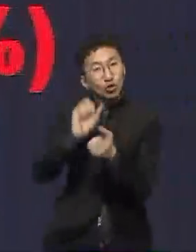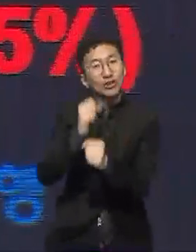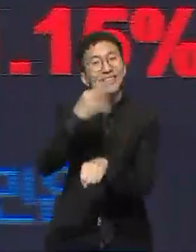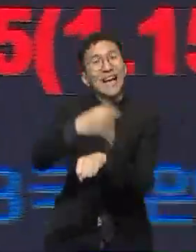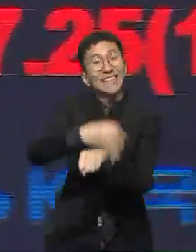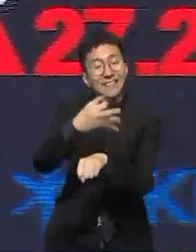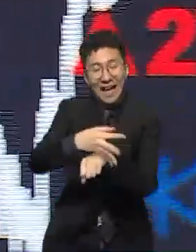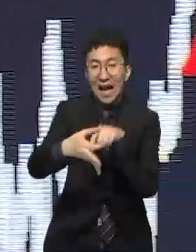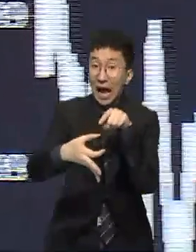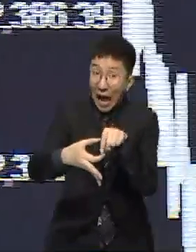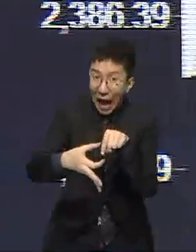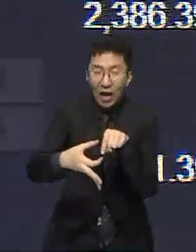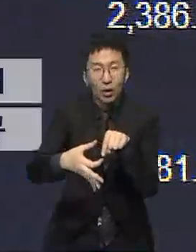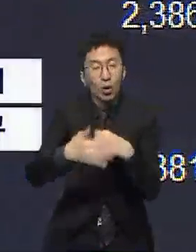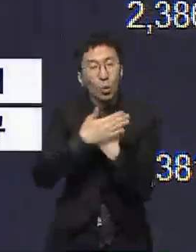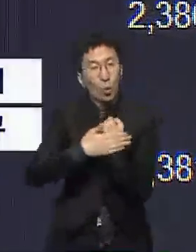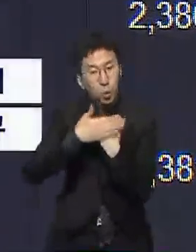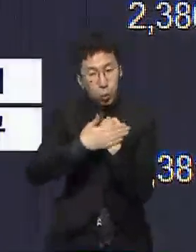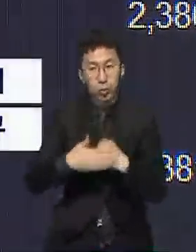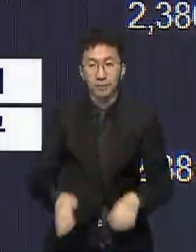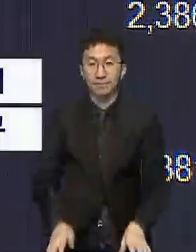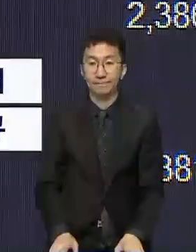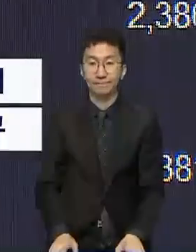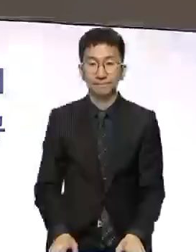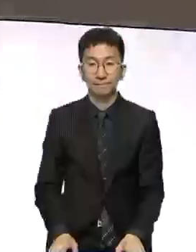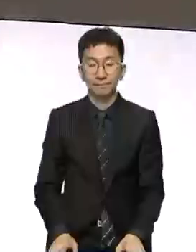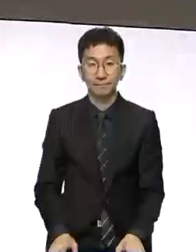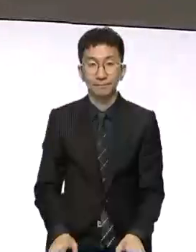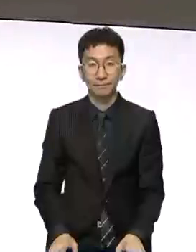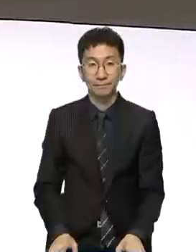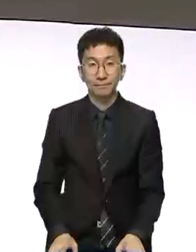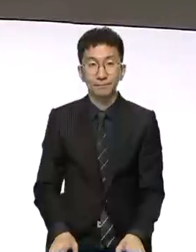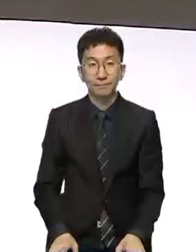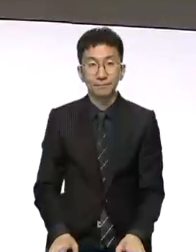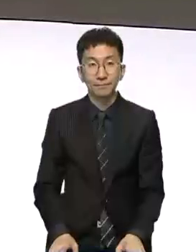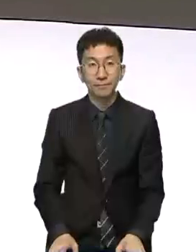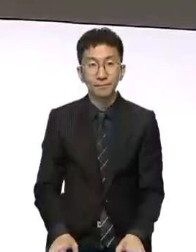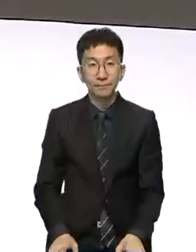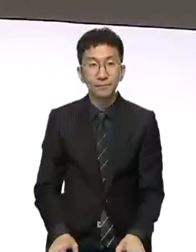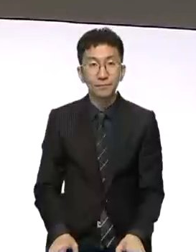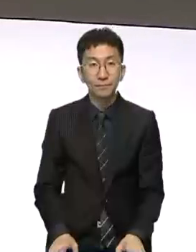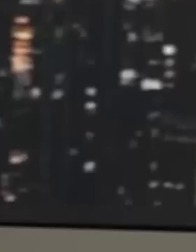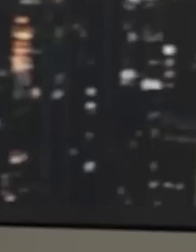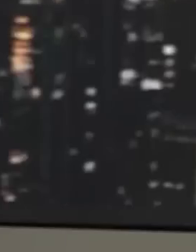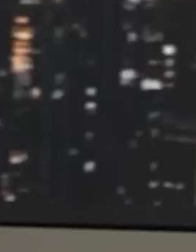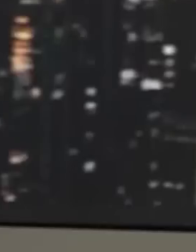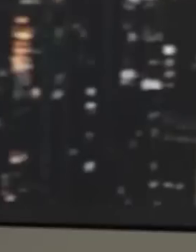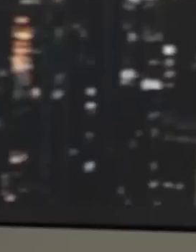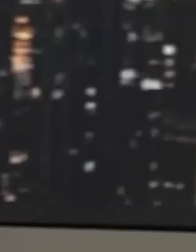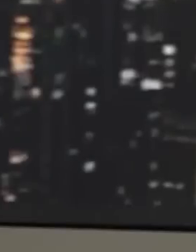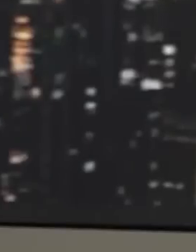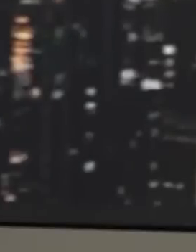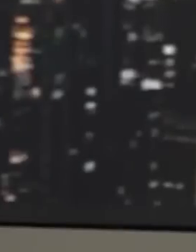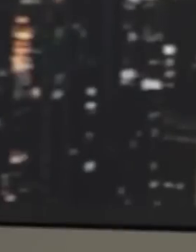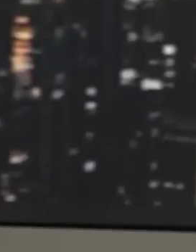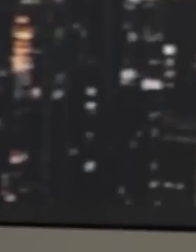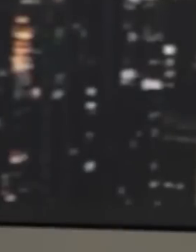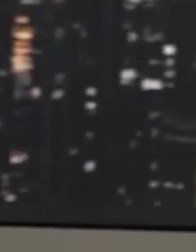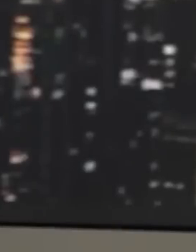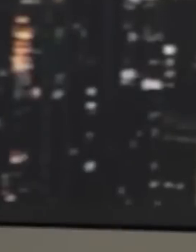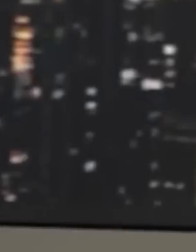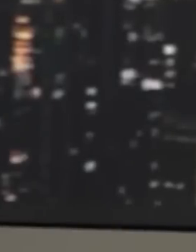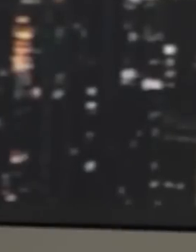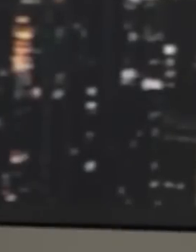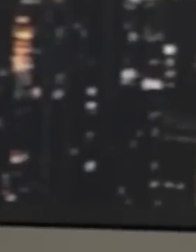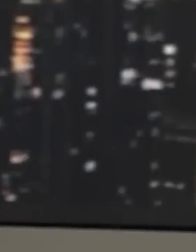것도 환율 안정에 힘을 더하고 있습니다. SBS 전연남입니다. 네, 안녕하십니까. 김현우입니다. 더 많은